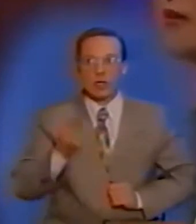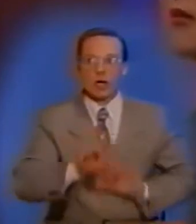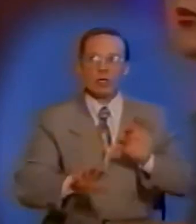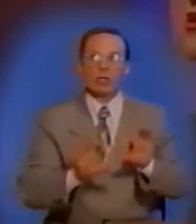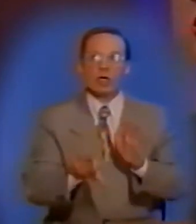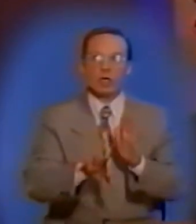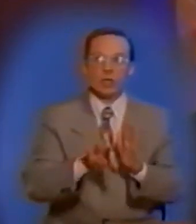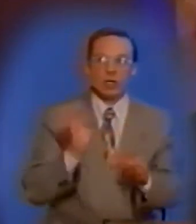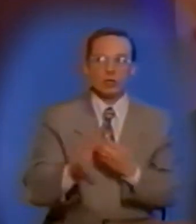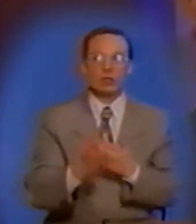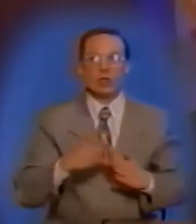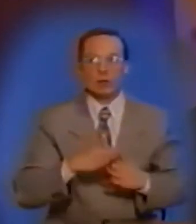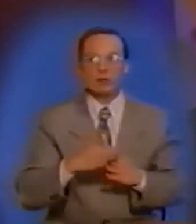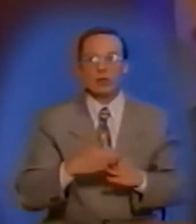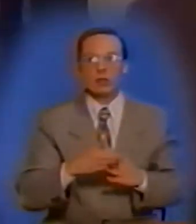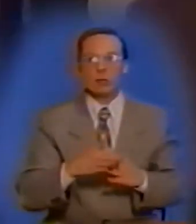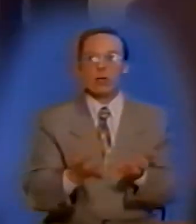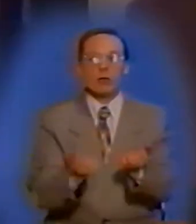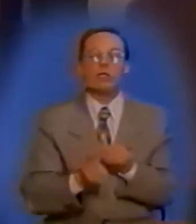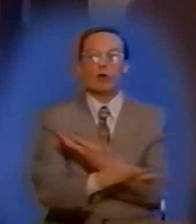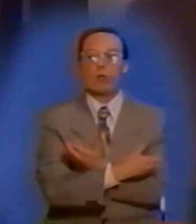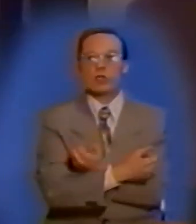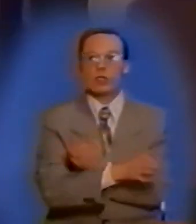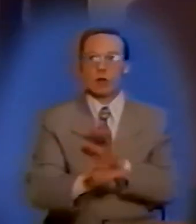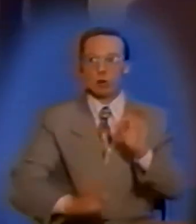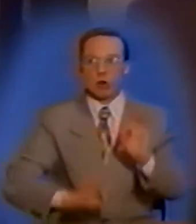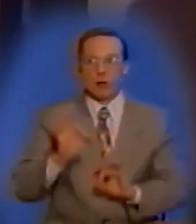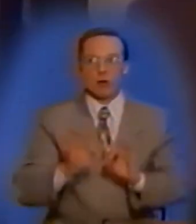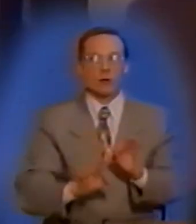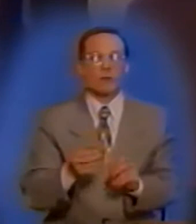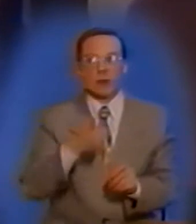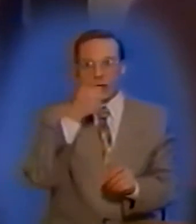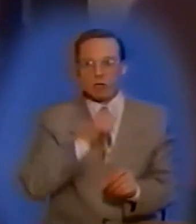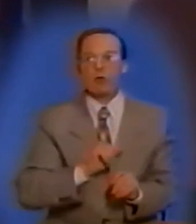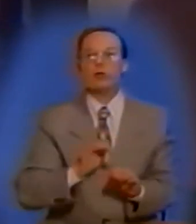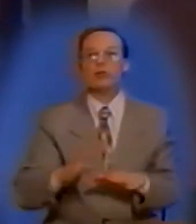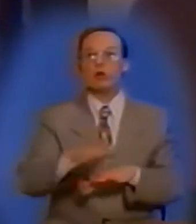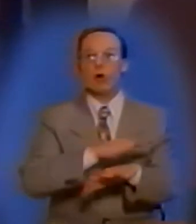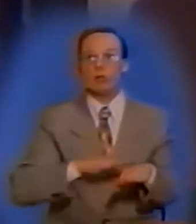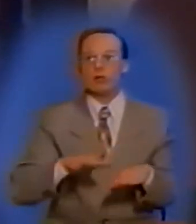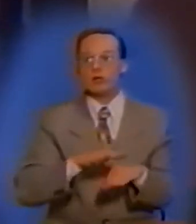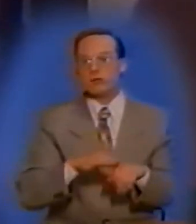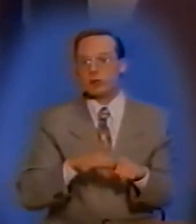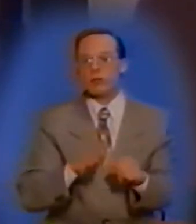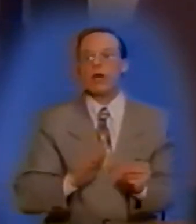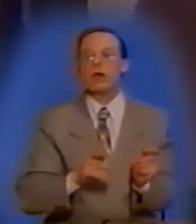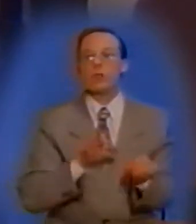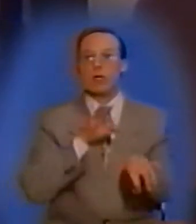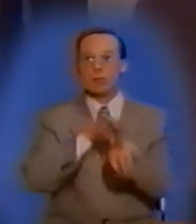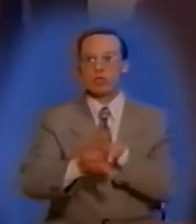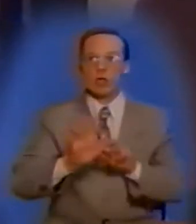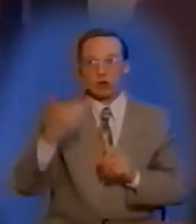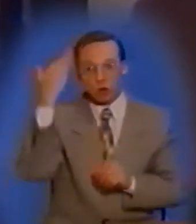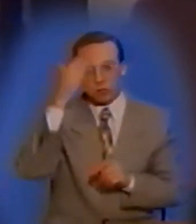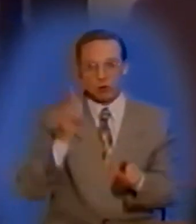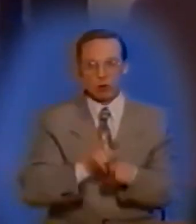priimti homoseksualumą kaip normą? Niekada negali visuomeniai pripiršti kažkokios nuomonės. Niekada negali pripiršti